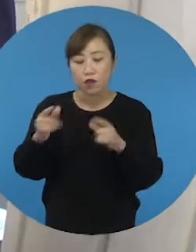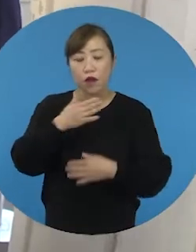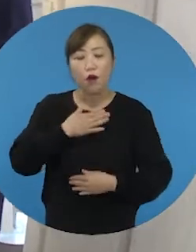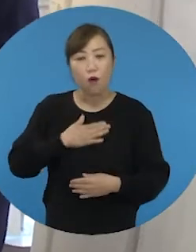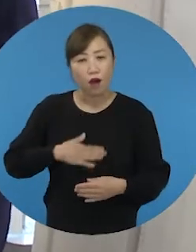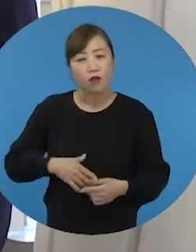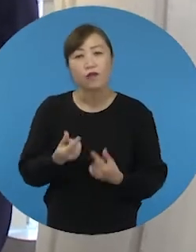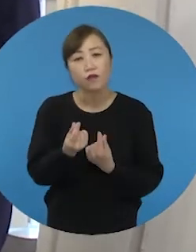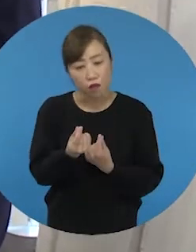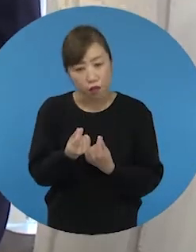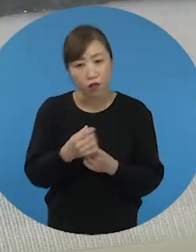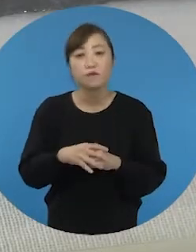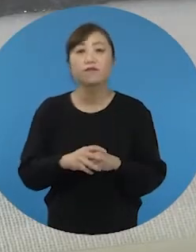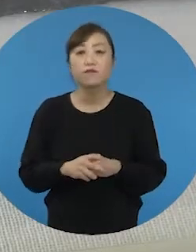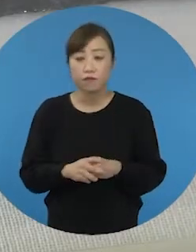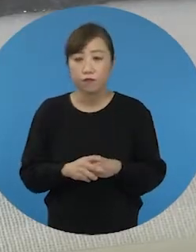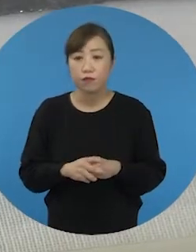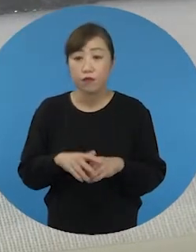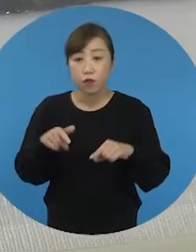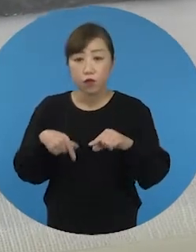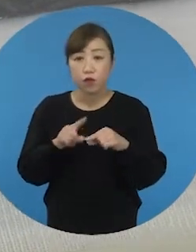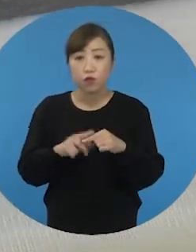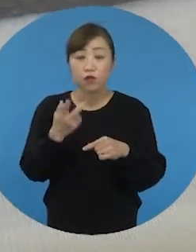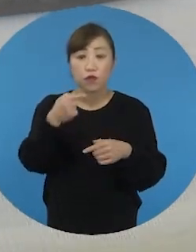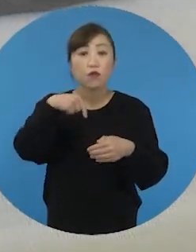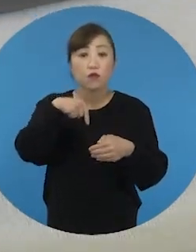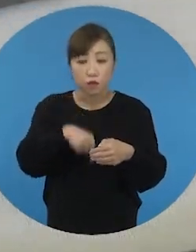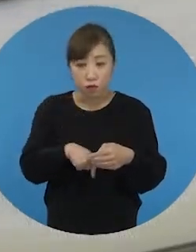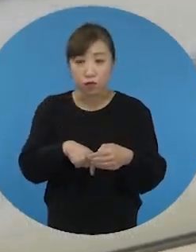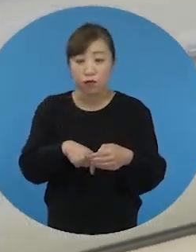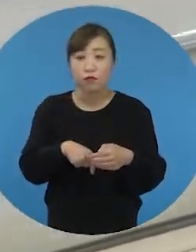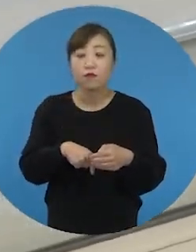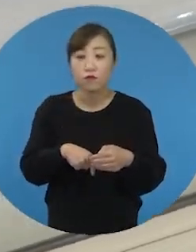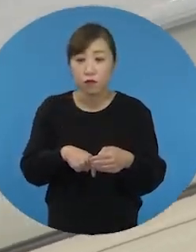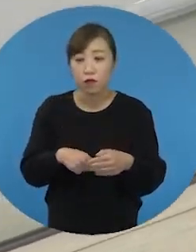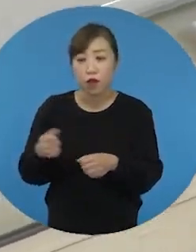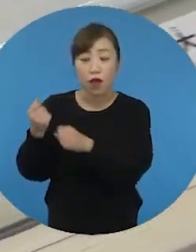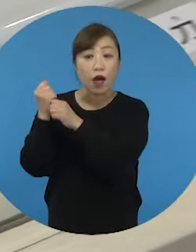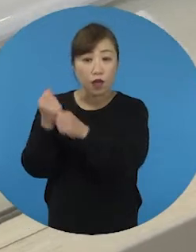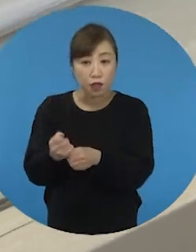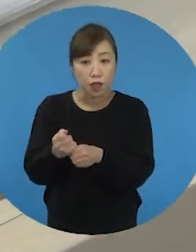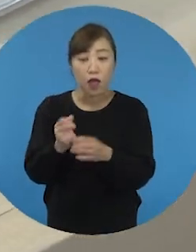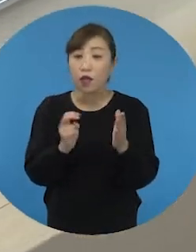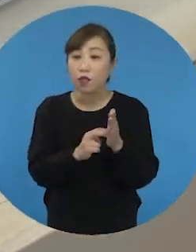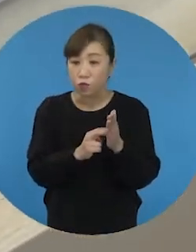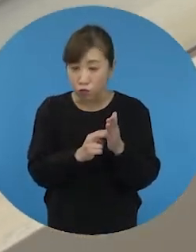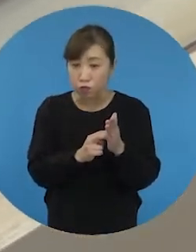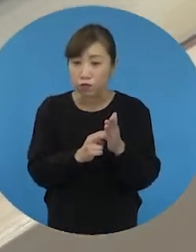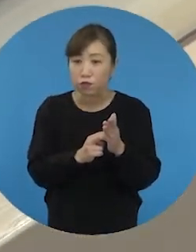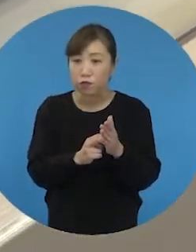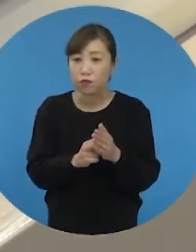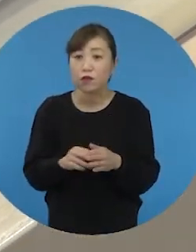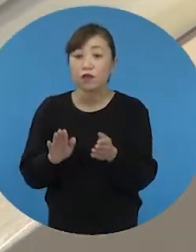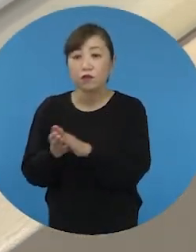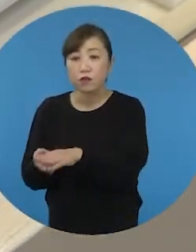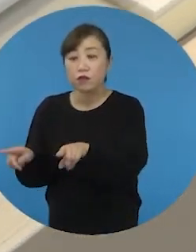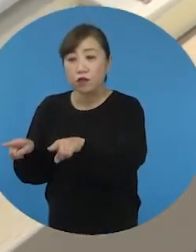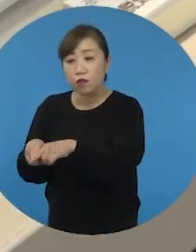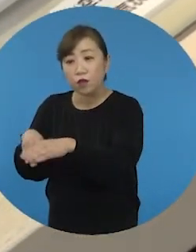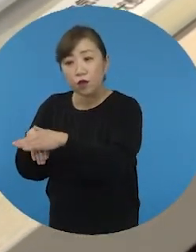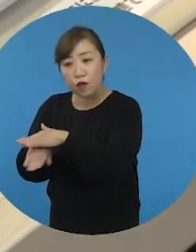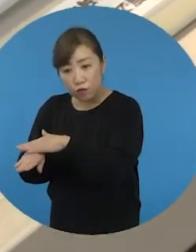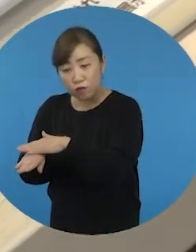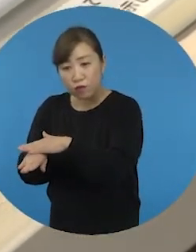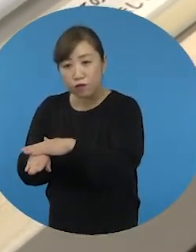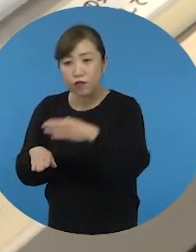かってくるわけですね。 はい、府中市にはこのような鉄製の武器を副葬品として納めるだけの力を持